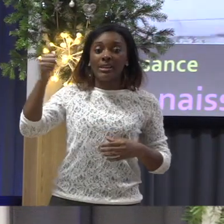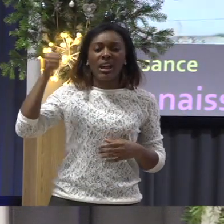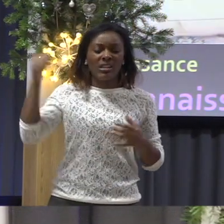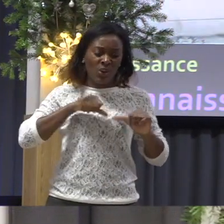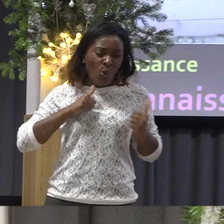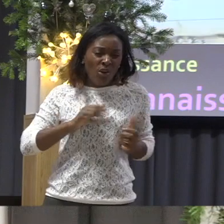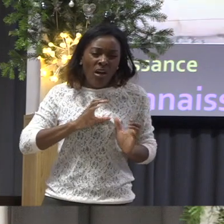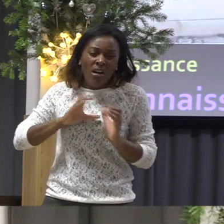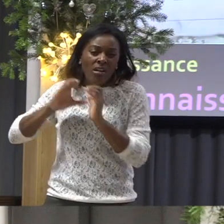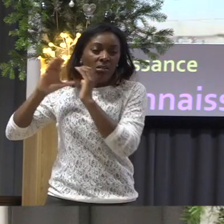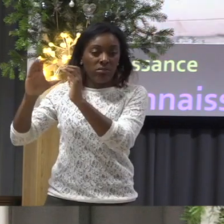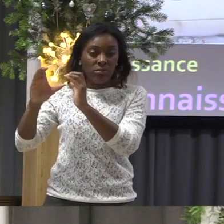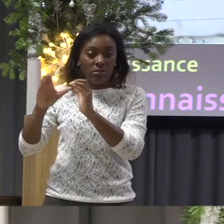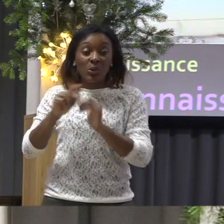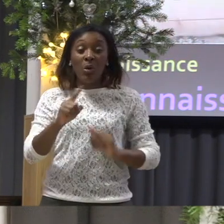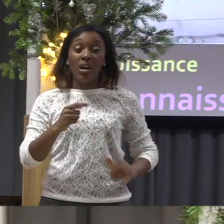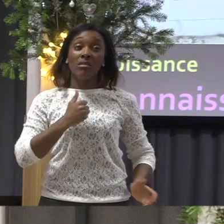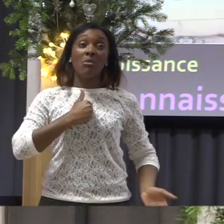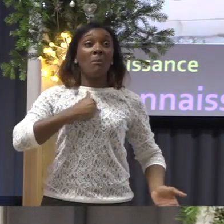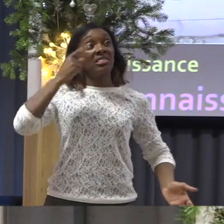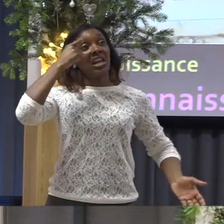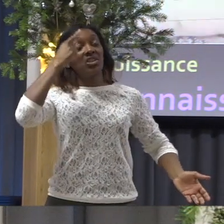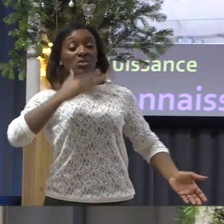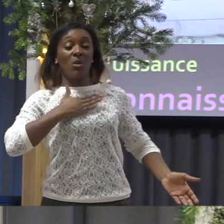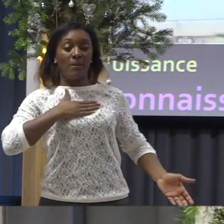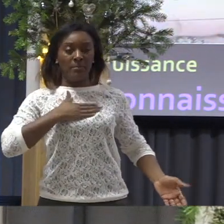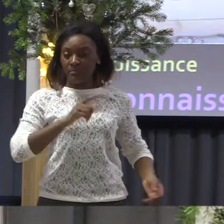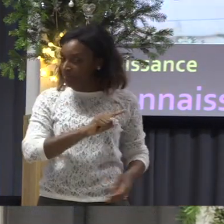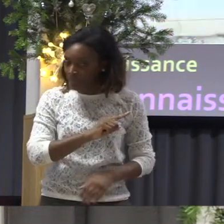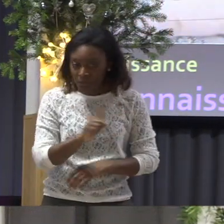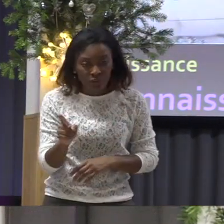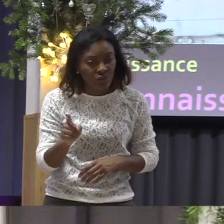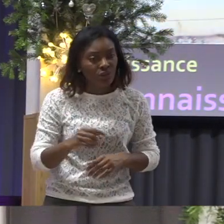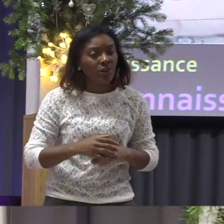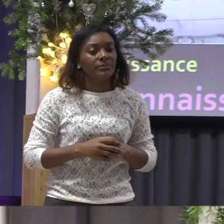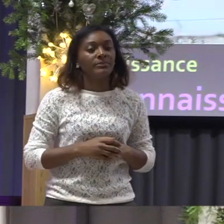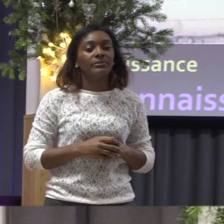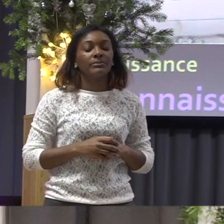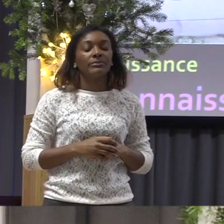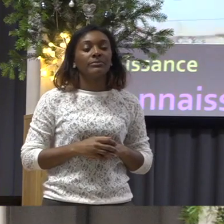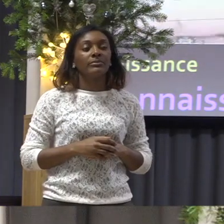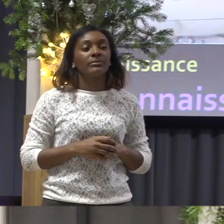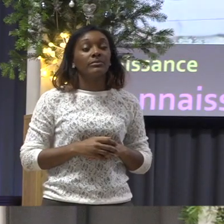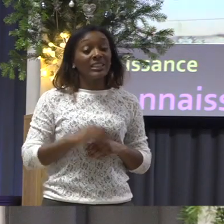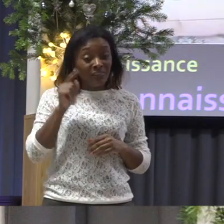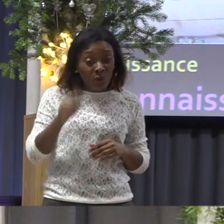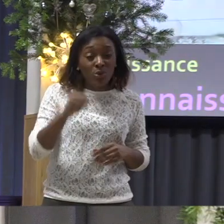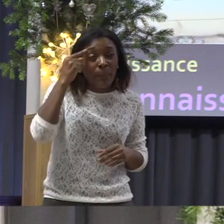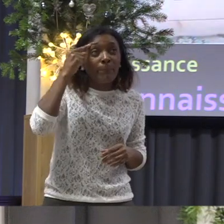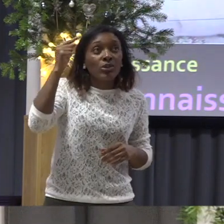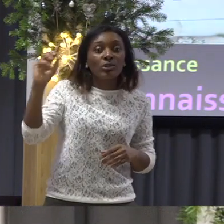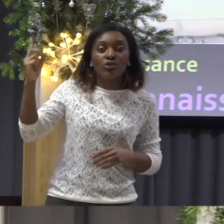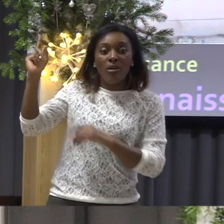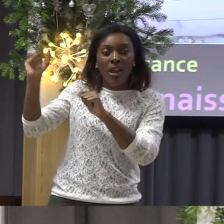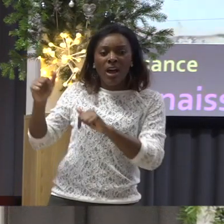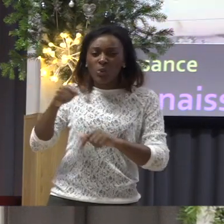cœur et ne te repose pas sur ta propre intelligence. Tiens compte de lui pour tout ce que